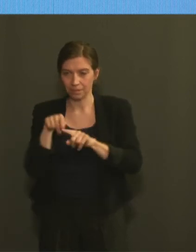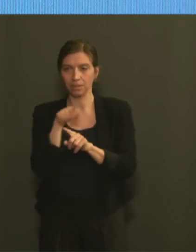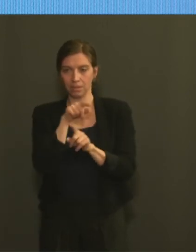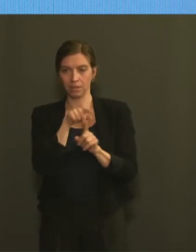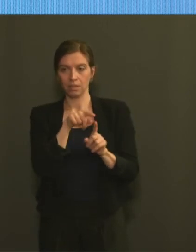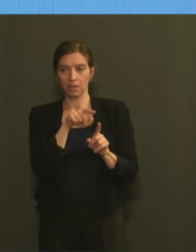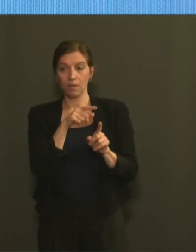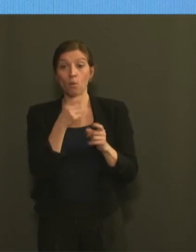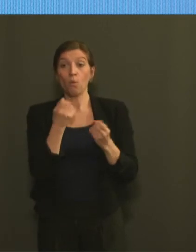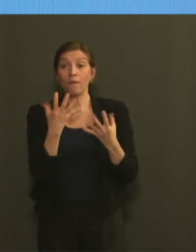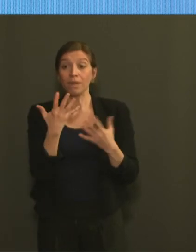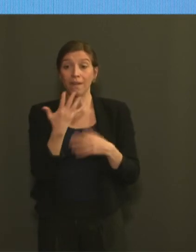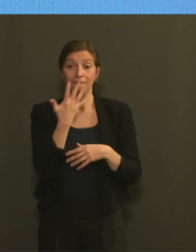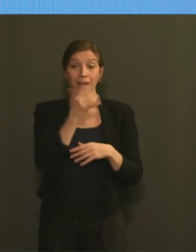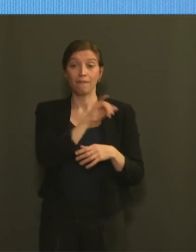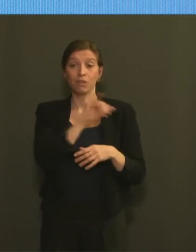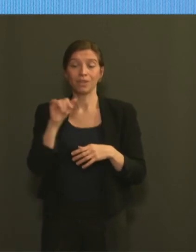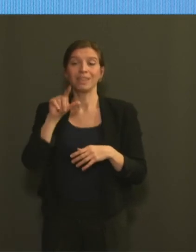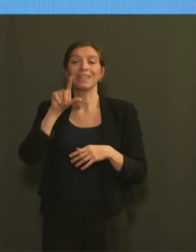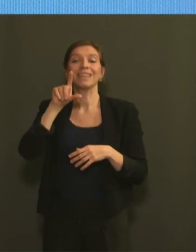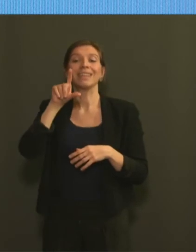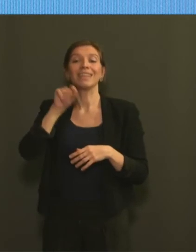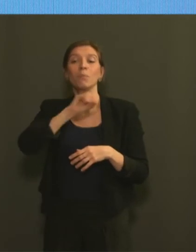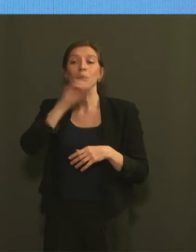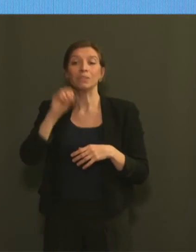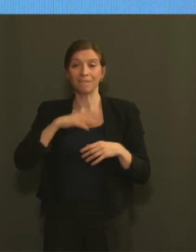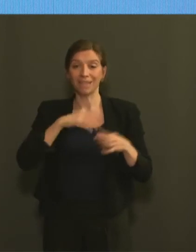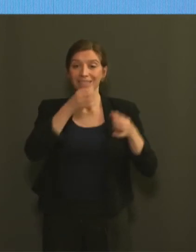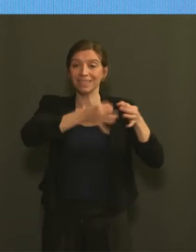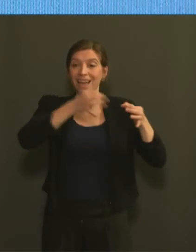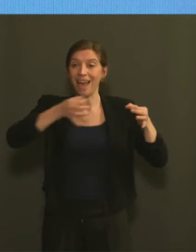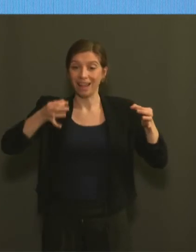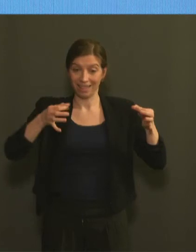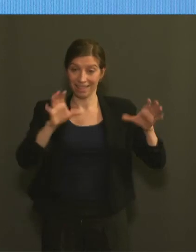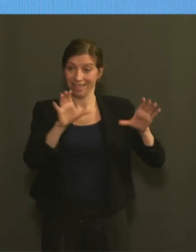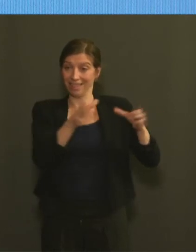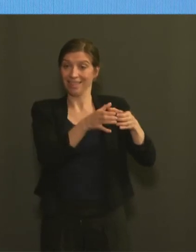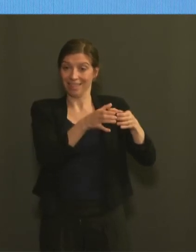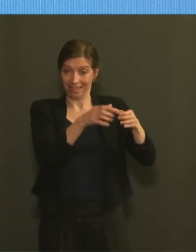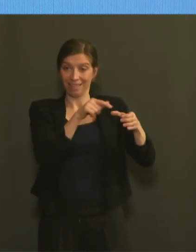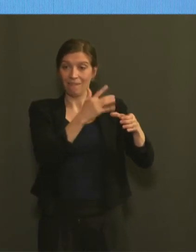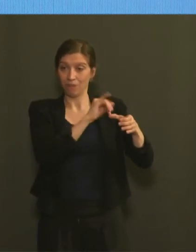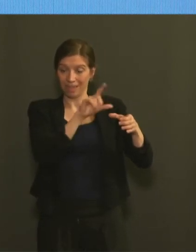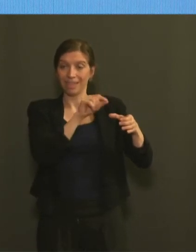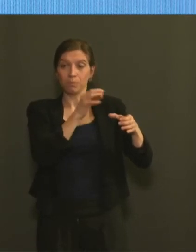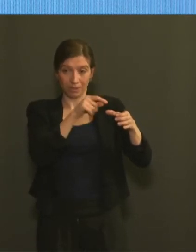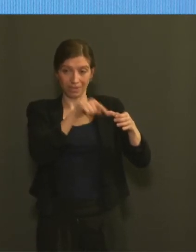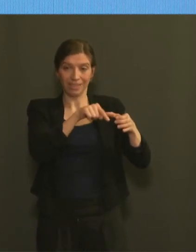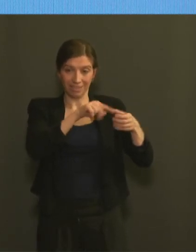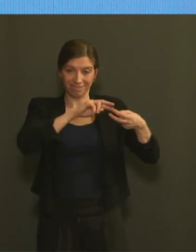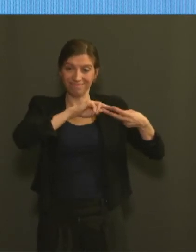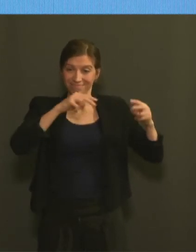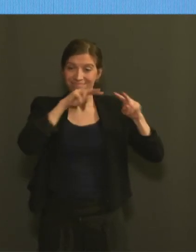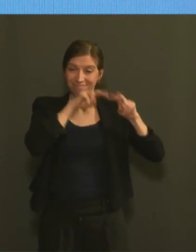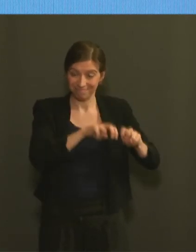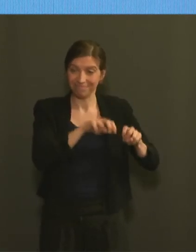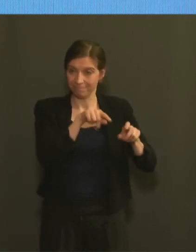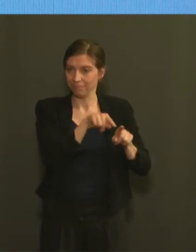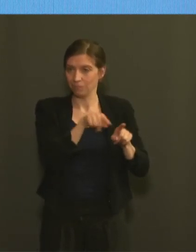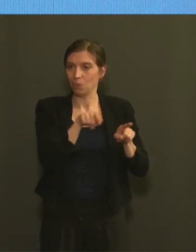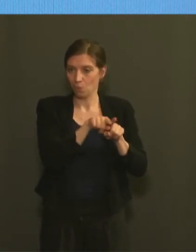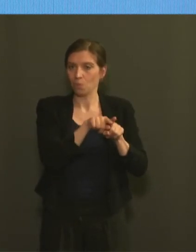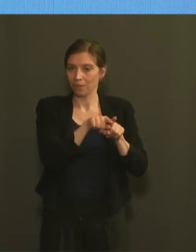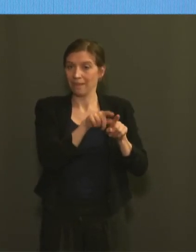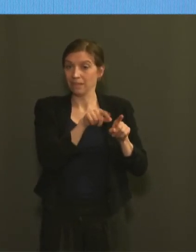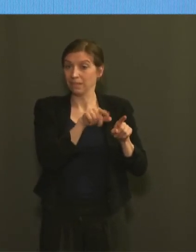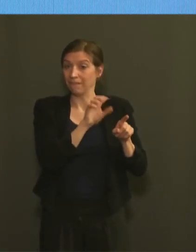virus talent dans des cerveaux ibérique un armement turnbull commencer ce procès vendeville